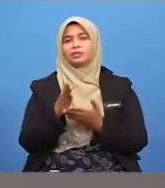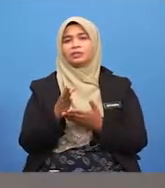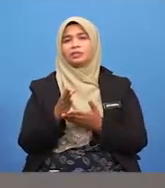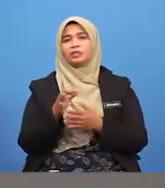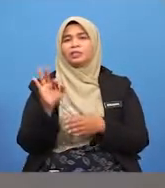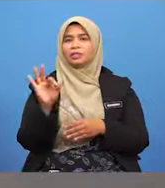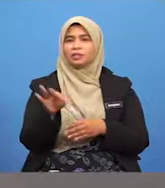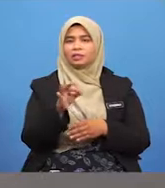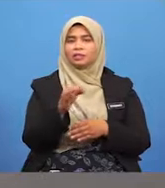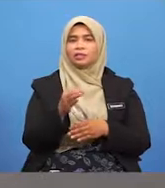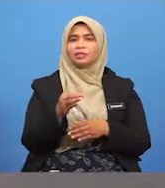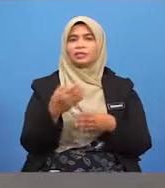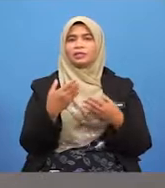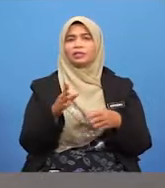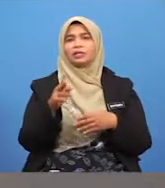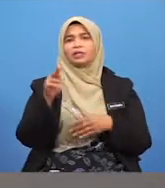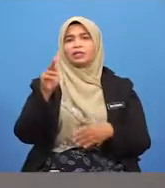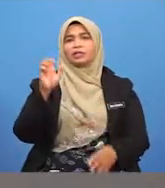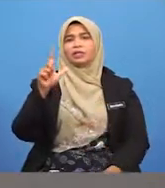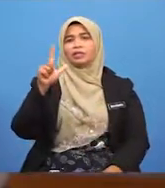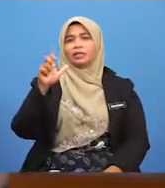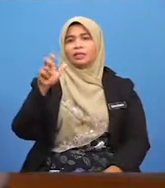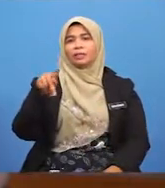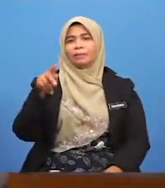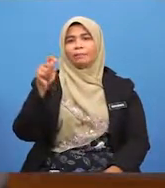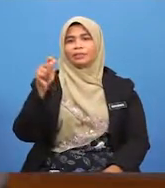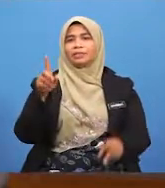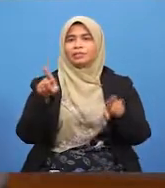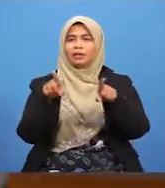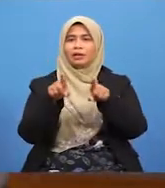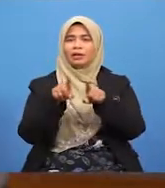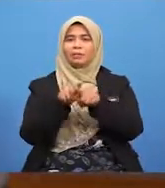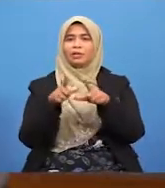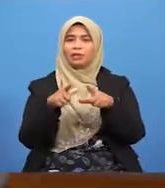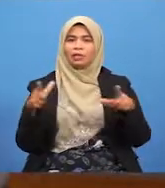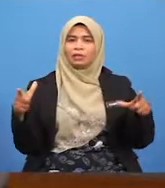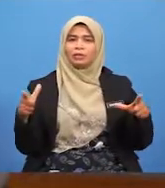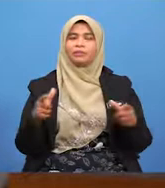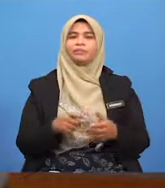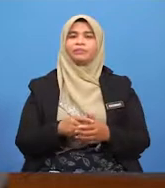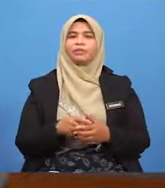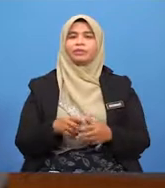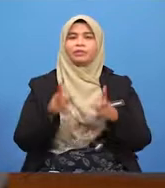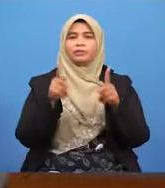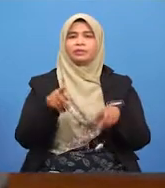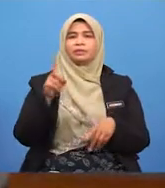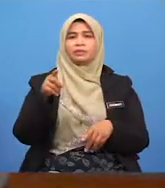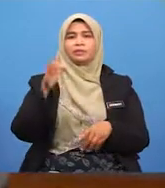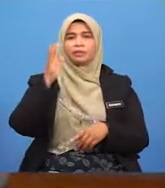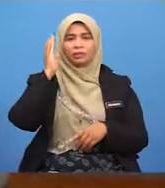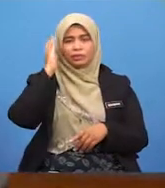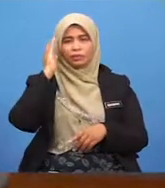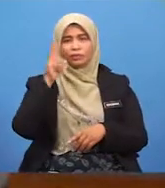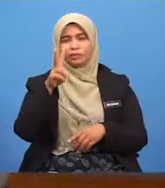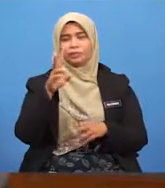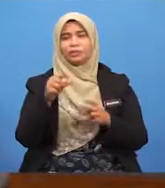menjahit belah klepek sama lebar pelajar perlu mengetahui dua garis